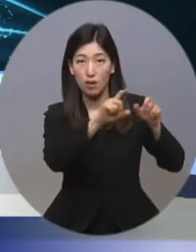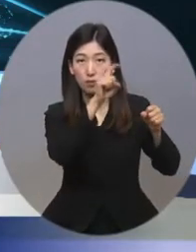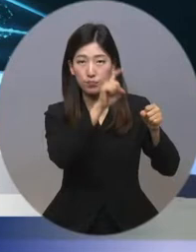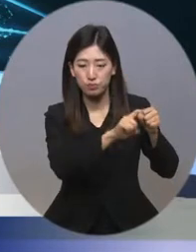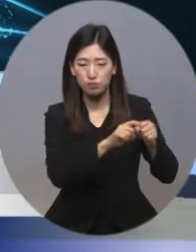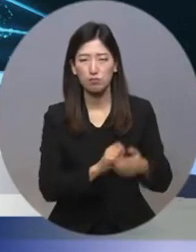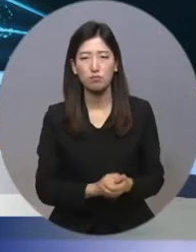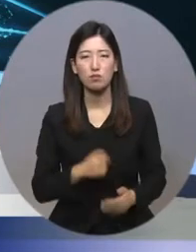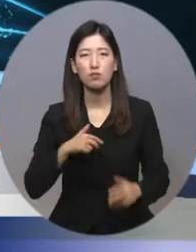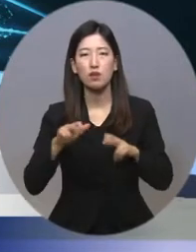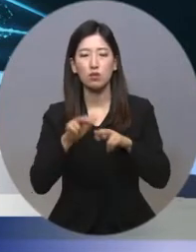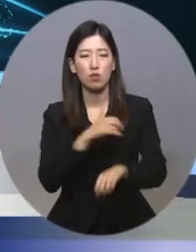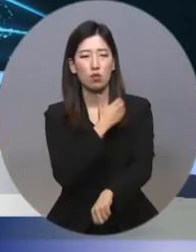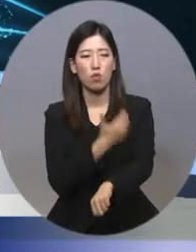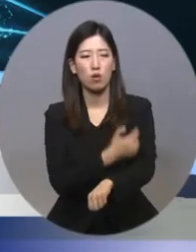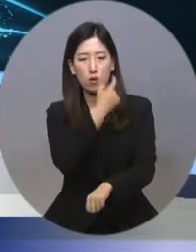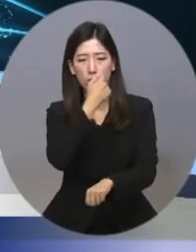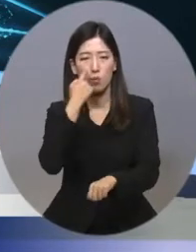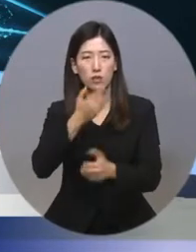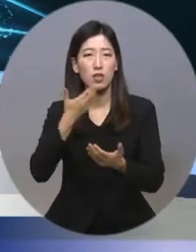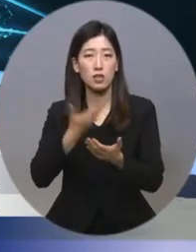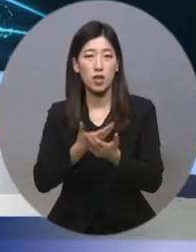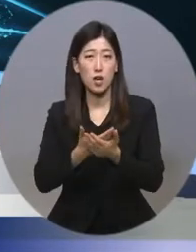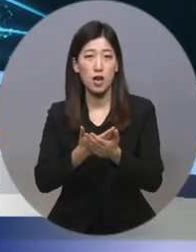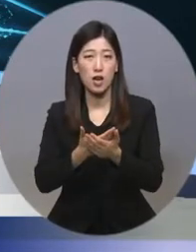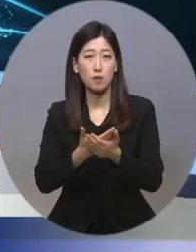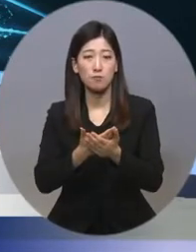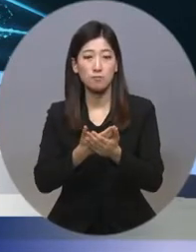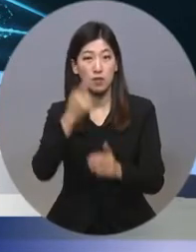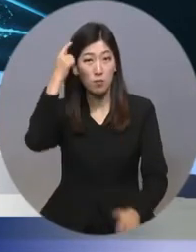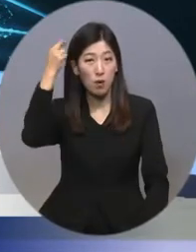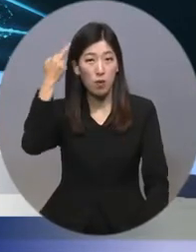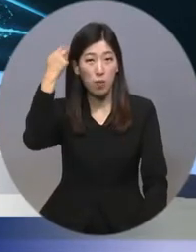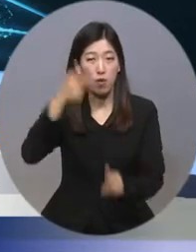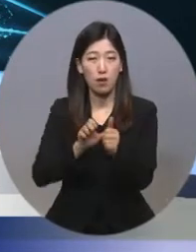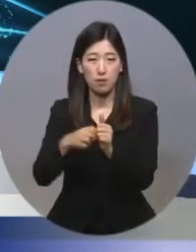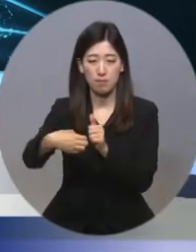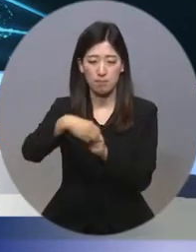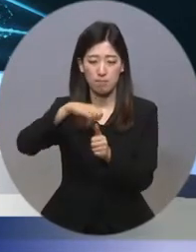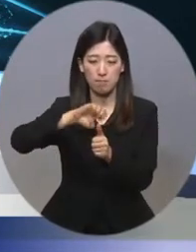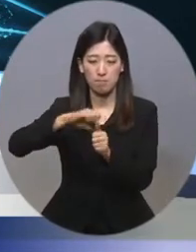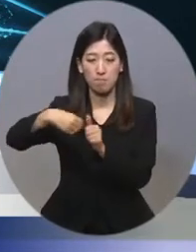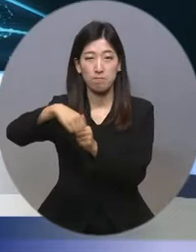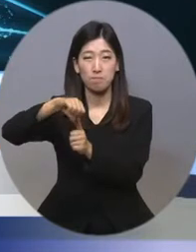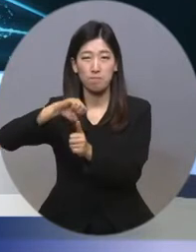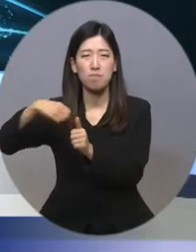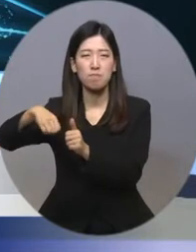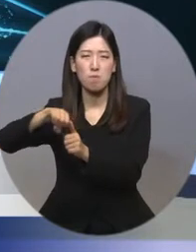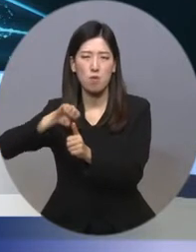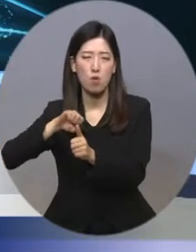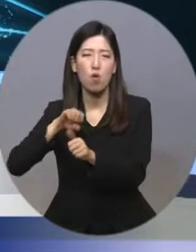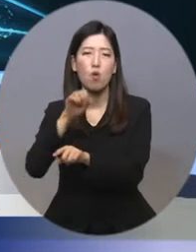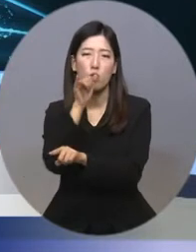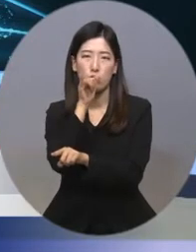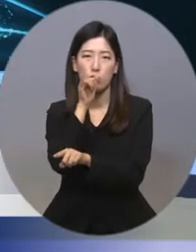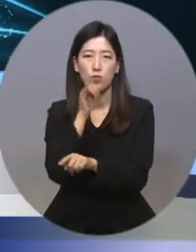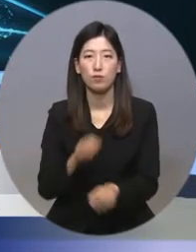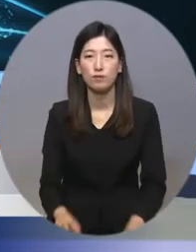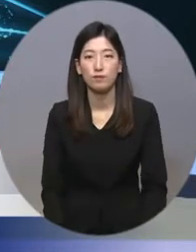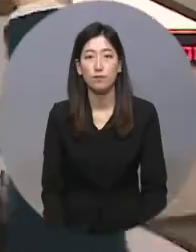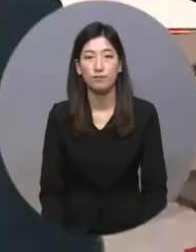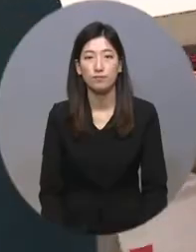권리보장 대책 마련을 촉구하며 릴레이 삭발 투쟁에 돌입했습니다. 현장에 박성용 기자가 다녀왔습니다.